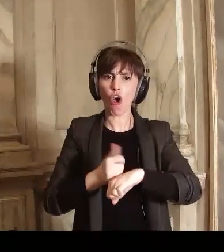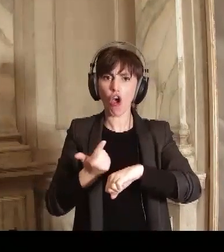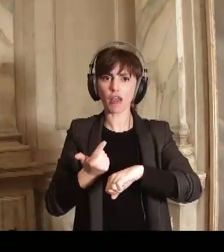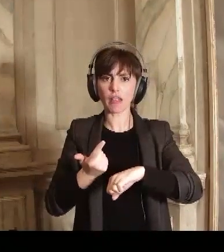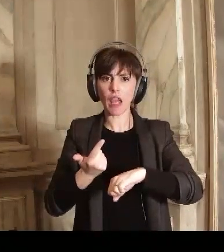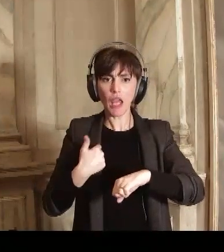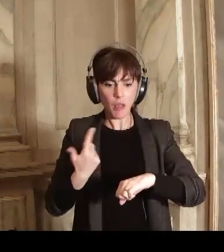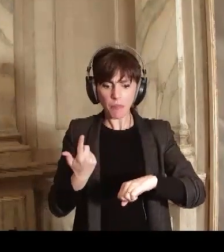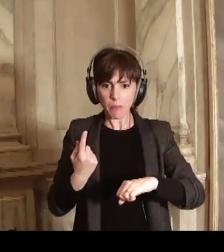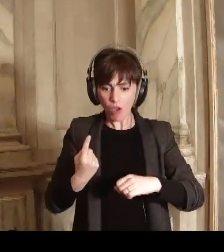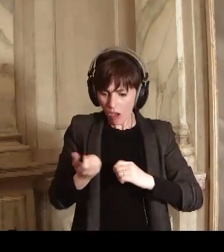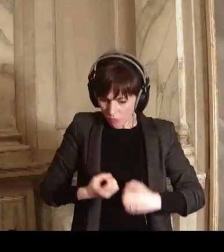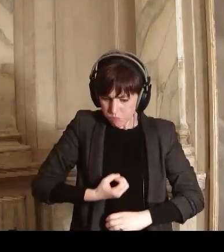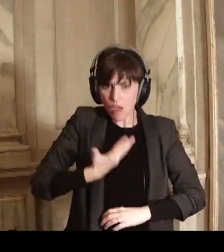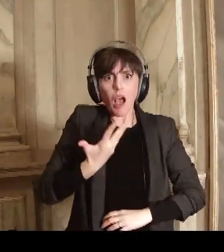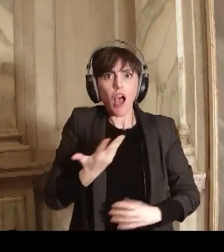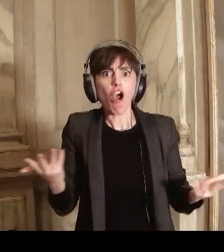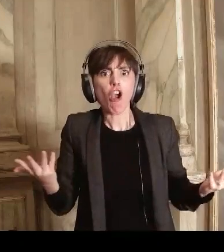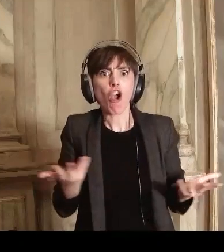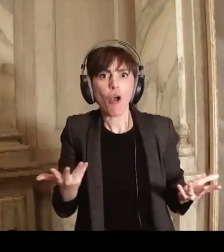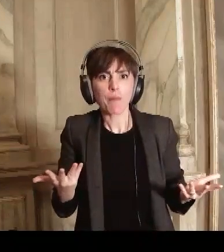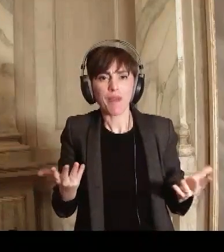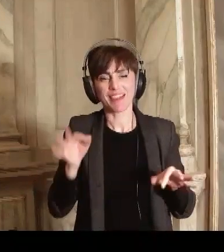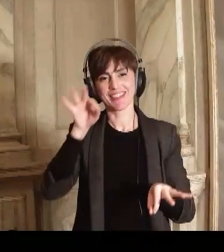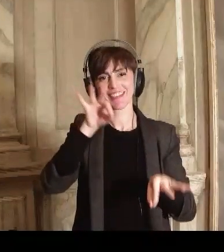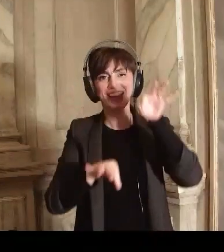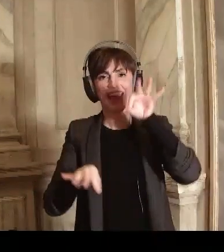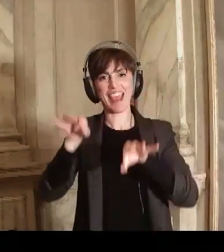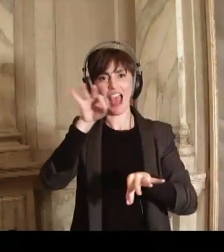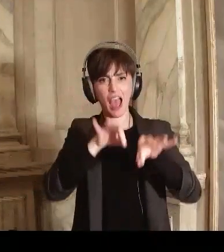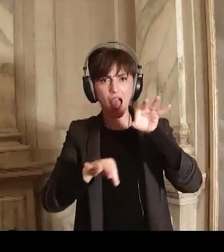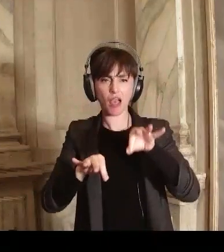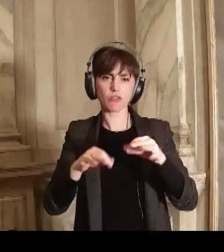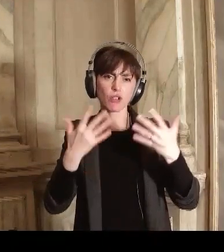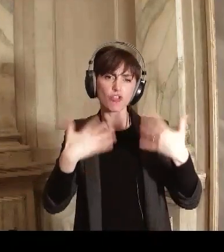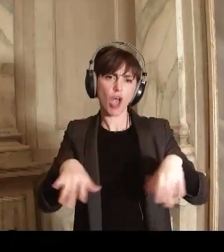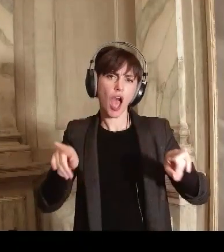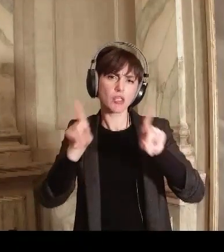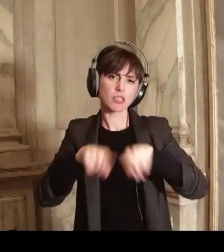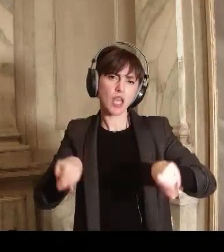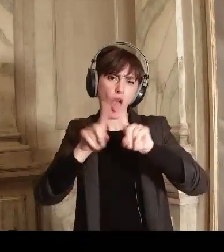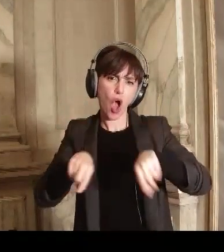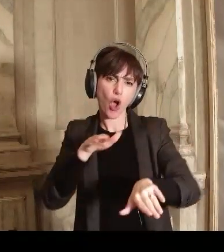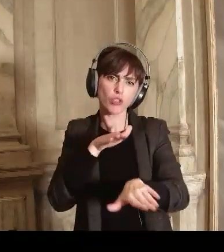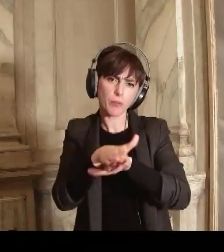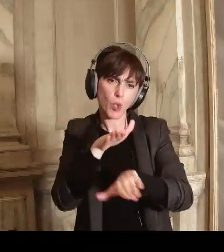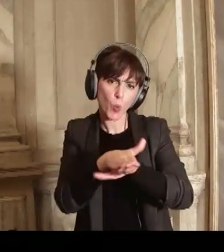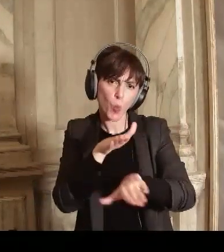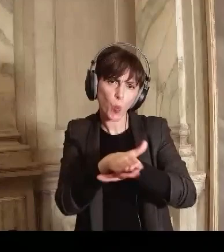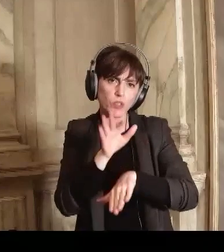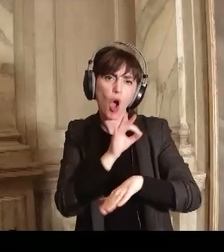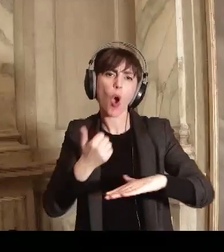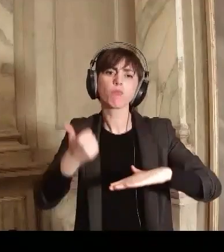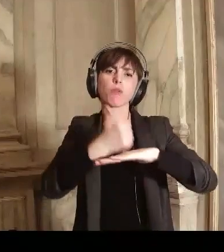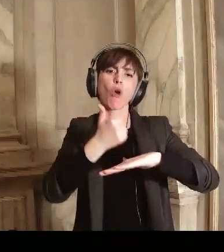cui ci siamo incastrati. Il teatro brulica di idoli avvizziti, stereotipi artistici, novelli feticci che disperatamente